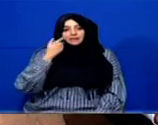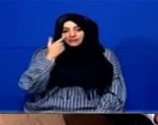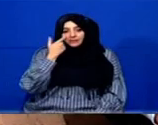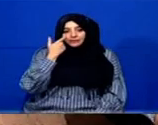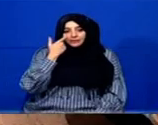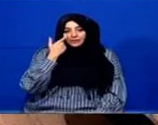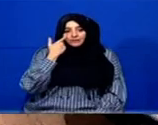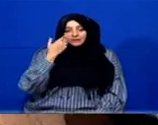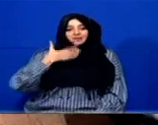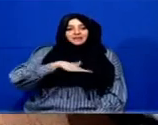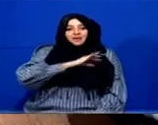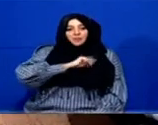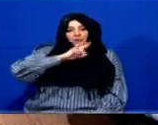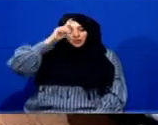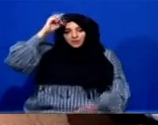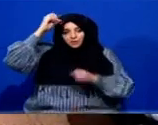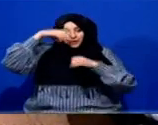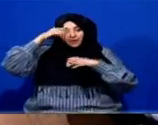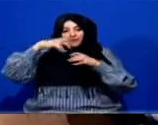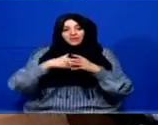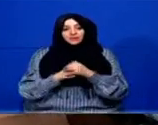وعليكم السلام ورحمه الله وبركاته